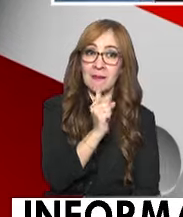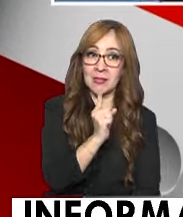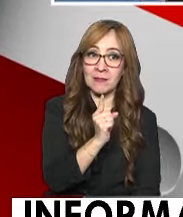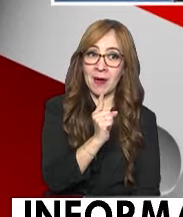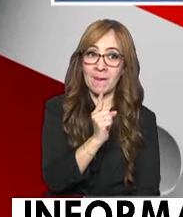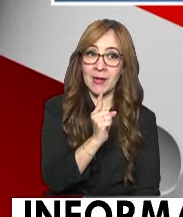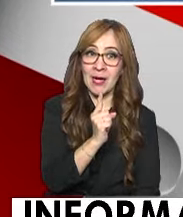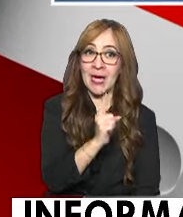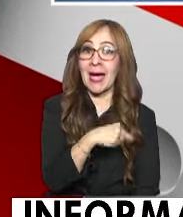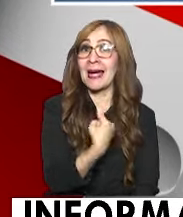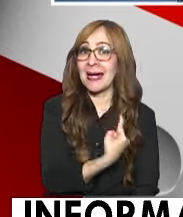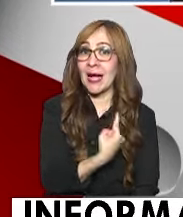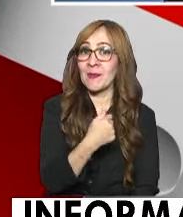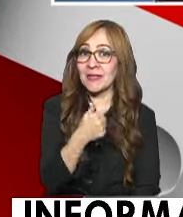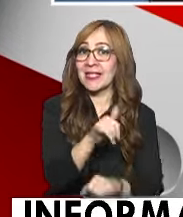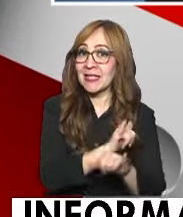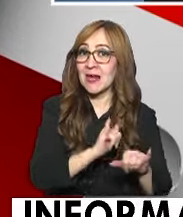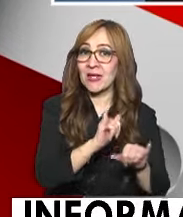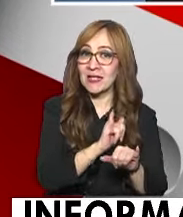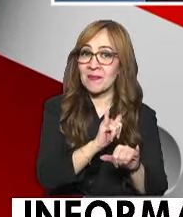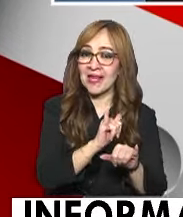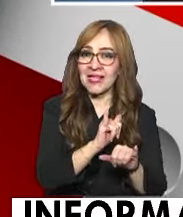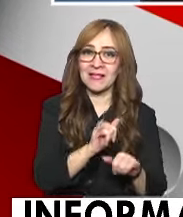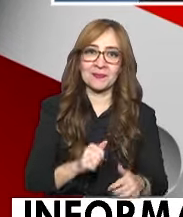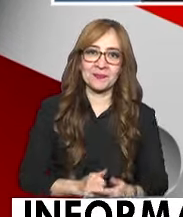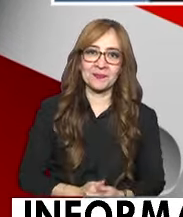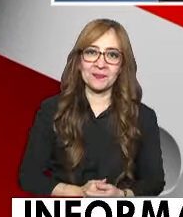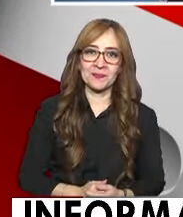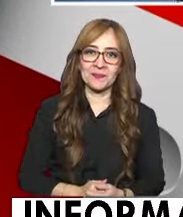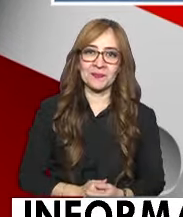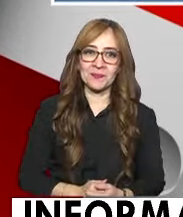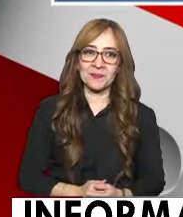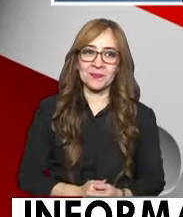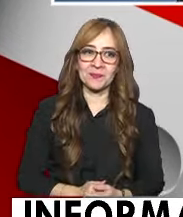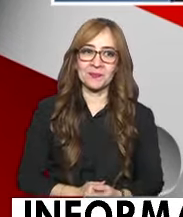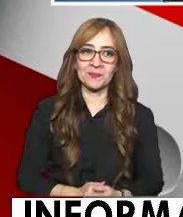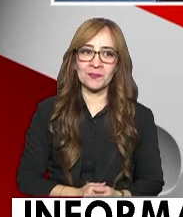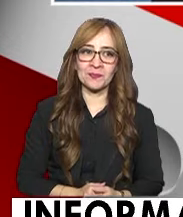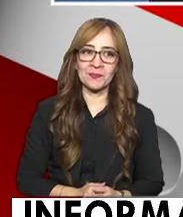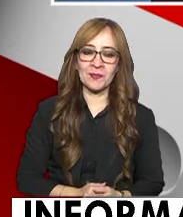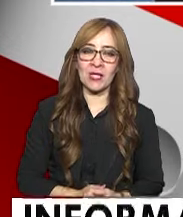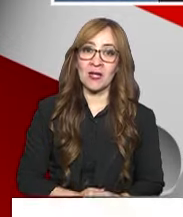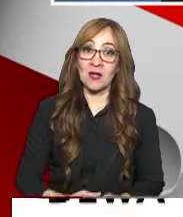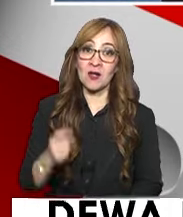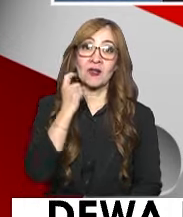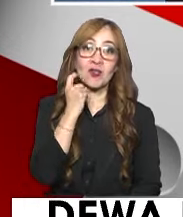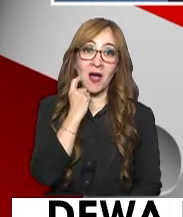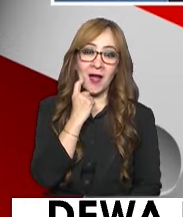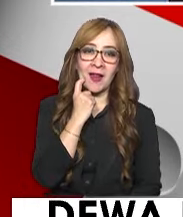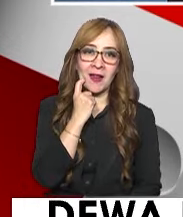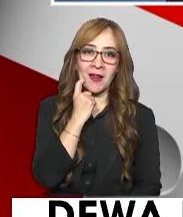kami sama-sama seperti itu ya kali ya bahwa terkait dengan